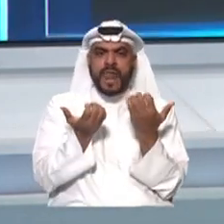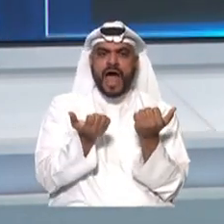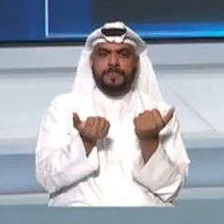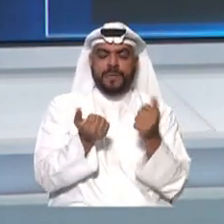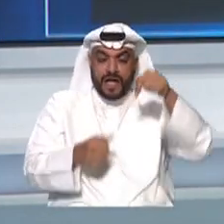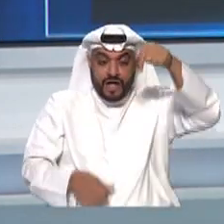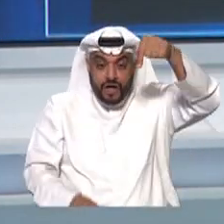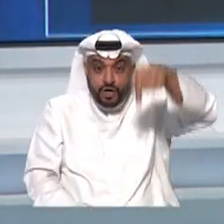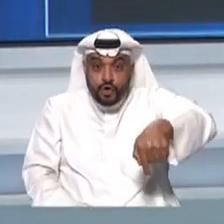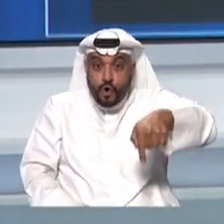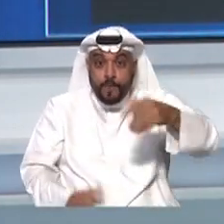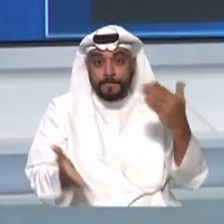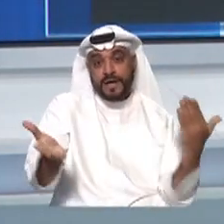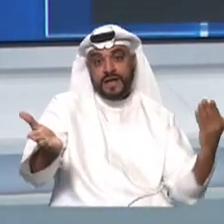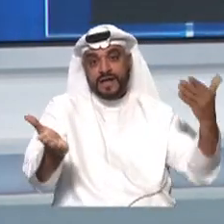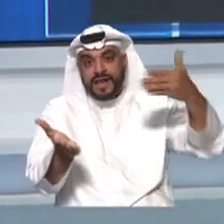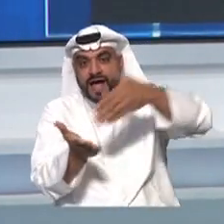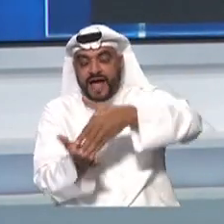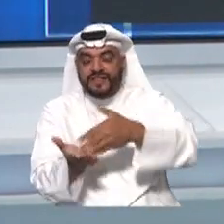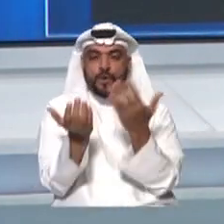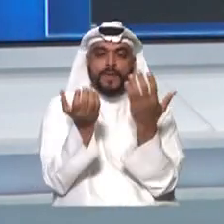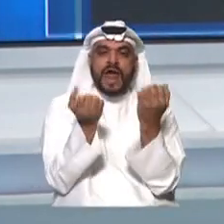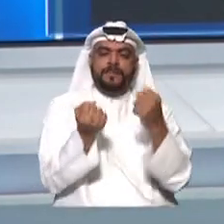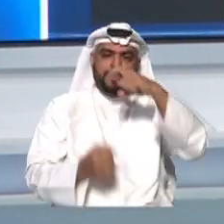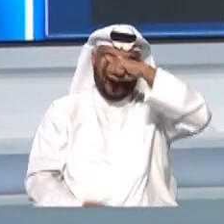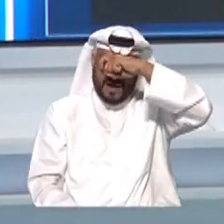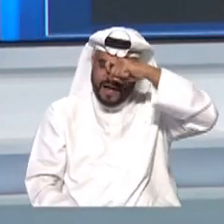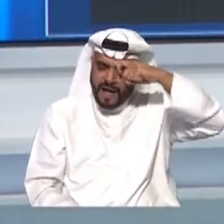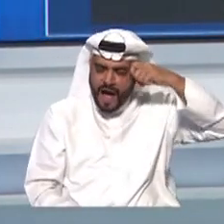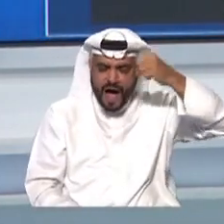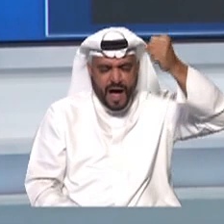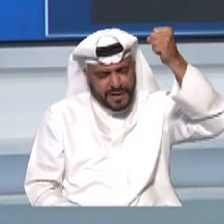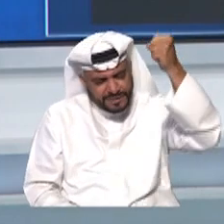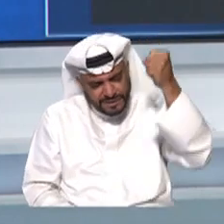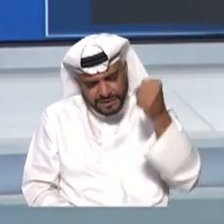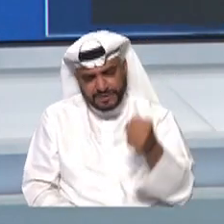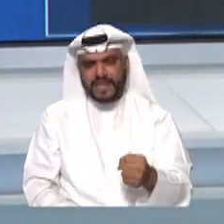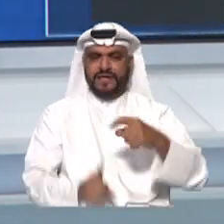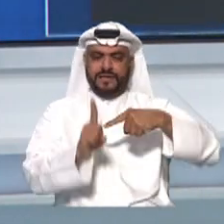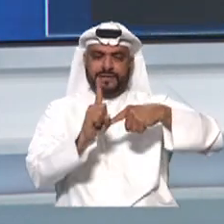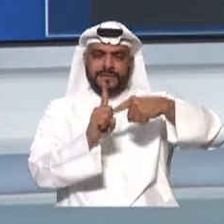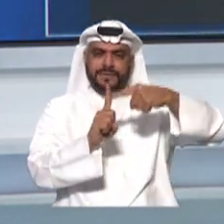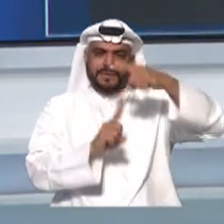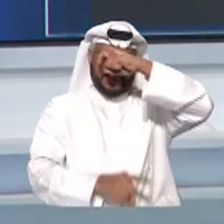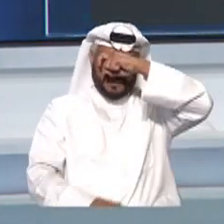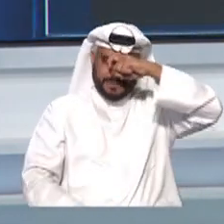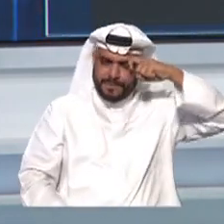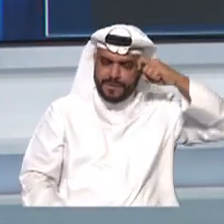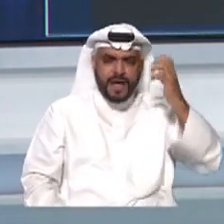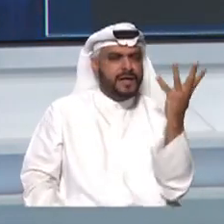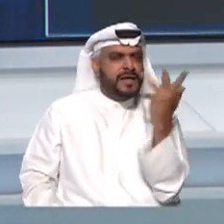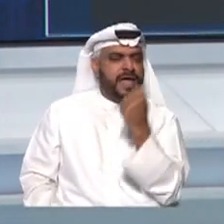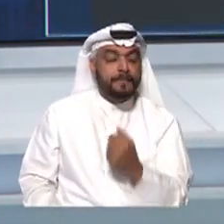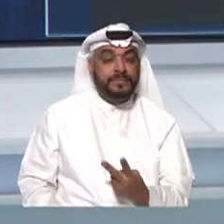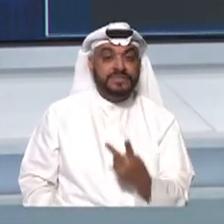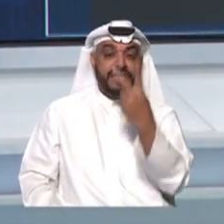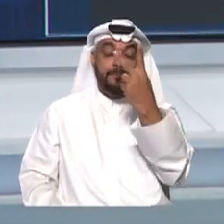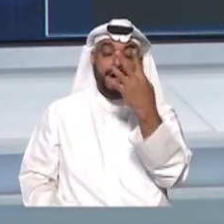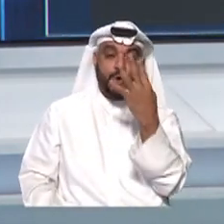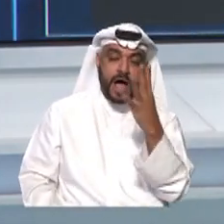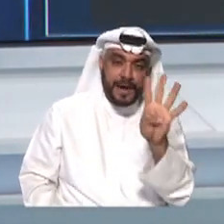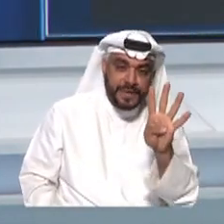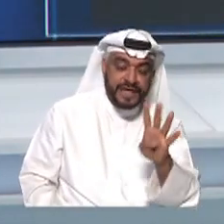الحرارة في رطوبة نسبية خاصة على السواحل والجزر، ودرجات حرارة متفاوتة ما بين 47 إلى 49 درجة